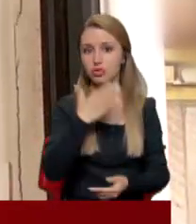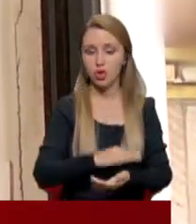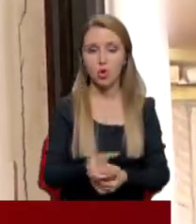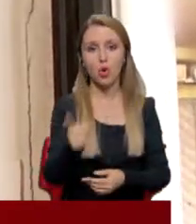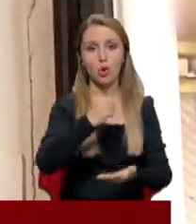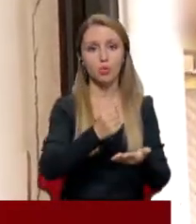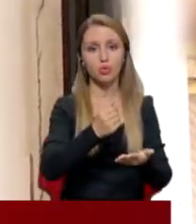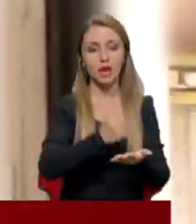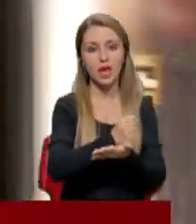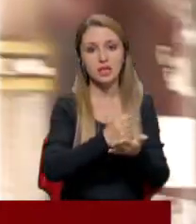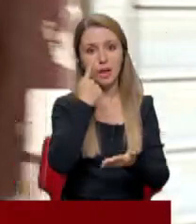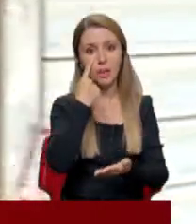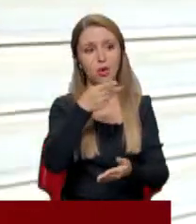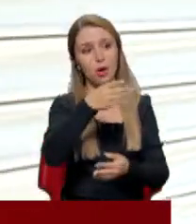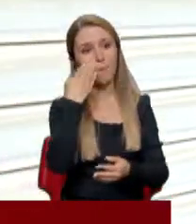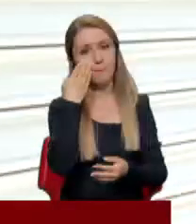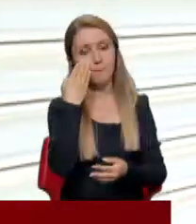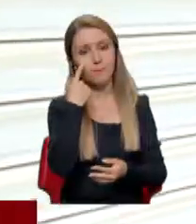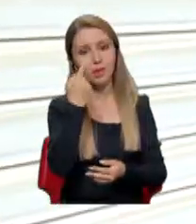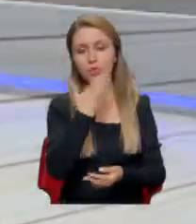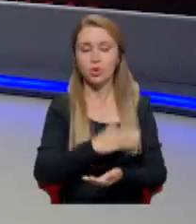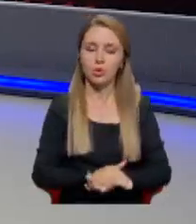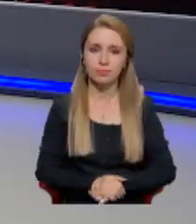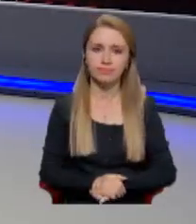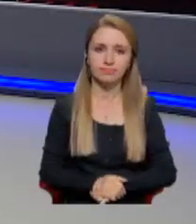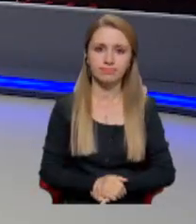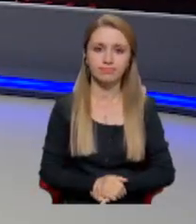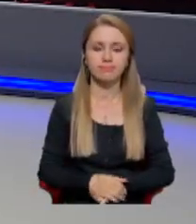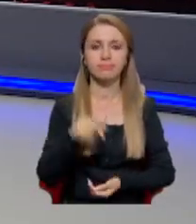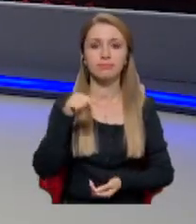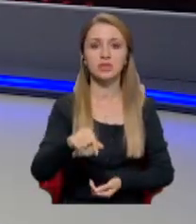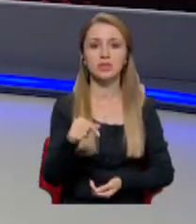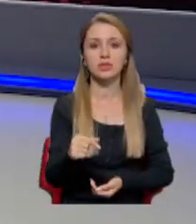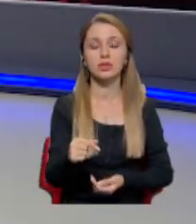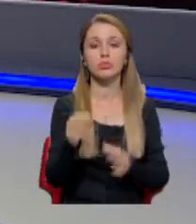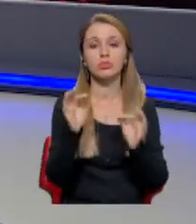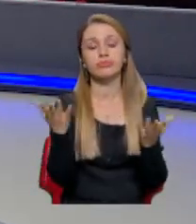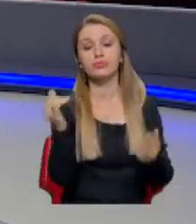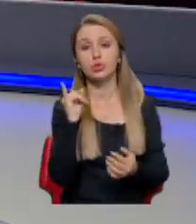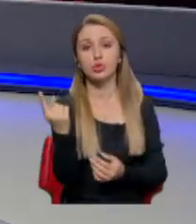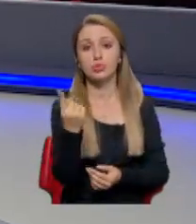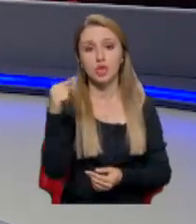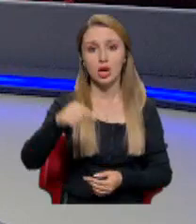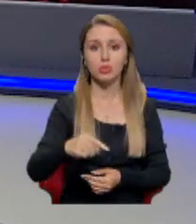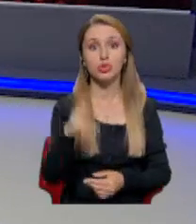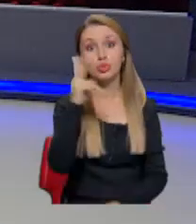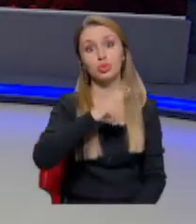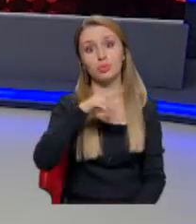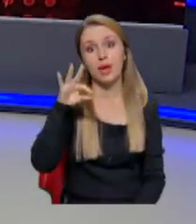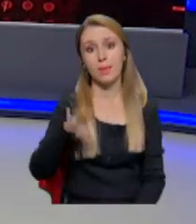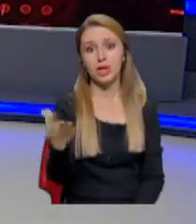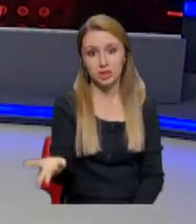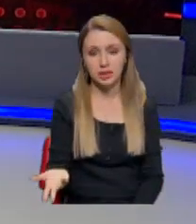Diğer eczane bir tane nöbetçi var oraya baktım orada da yok. Şimdi olacak iş mi? İnanın insan artık gülüyor. Bu tür